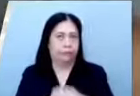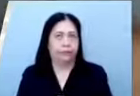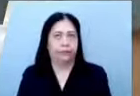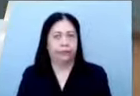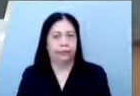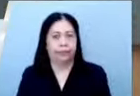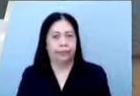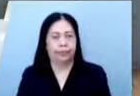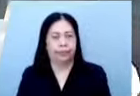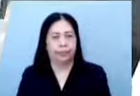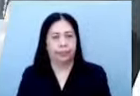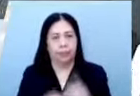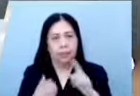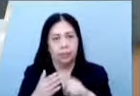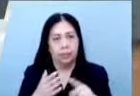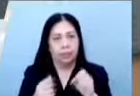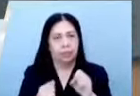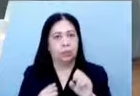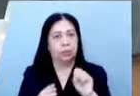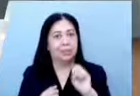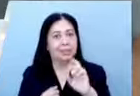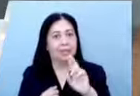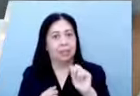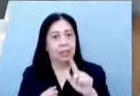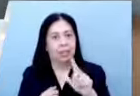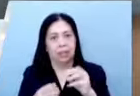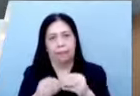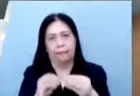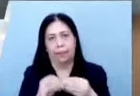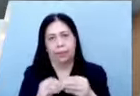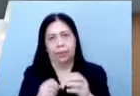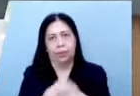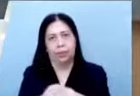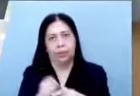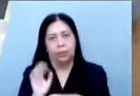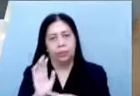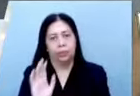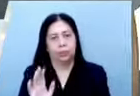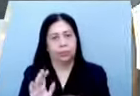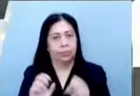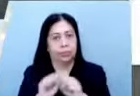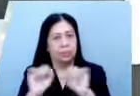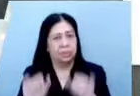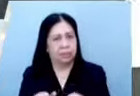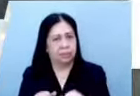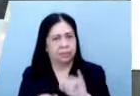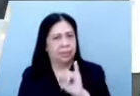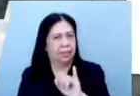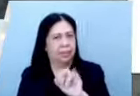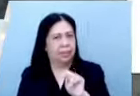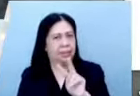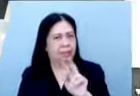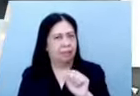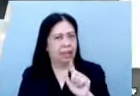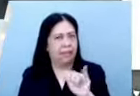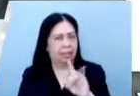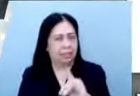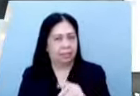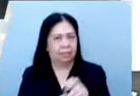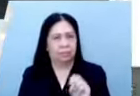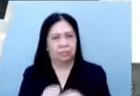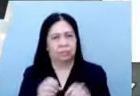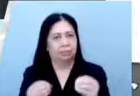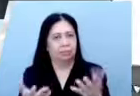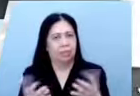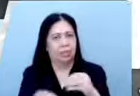natin dito, true serial number. Okay. So lumalabas po dun sa system namin, invalid serial number. So wala po siya sa system namin.